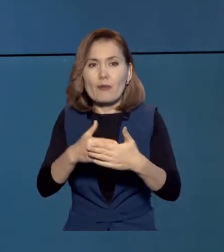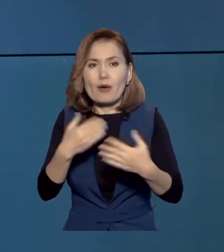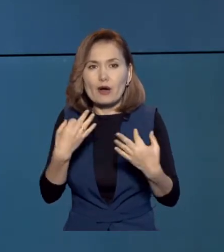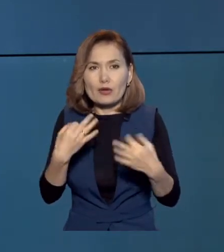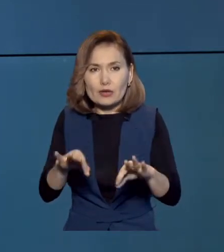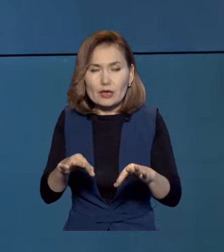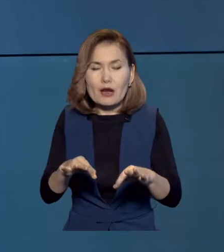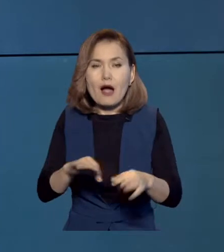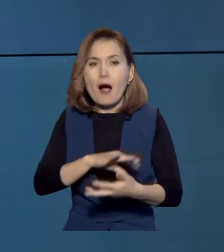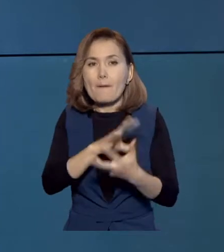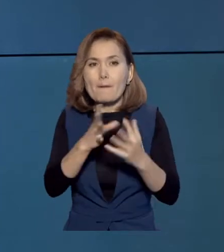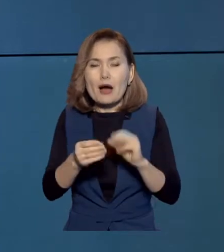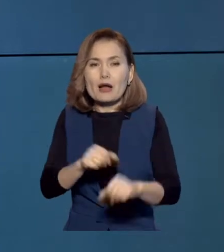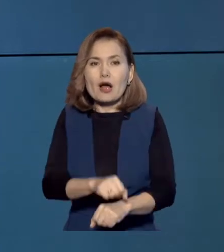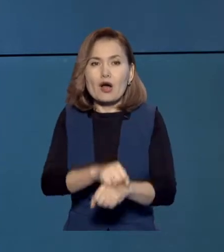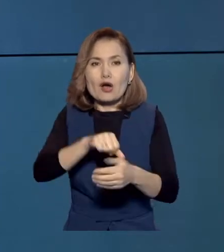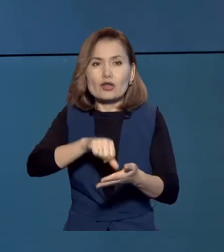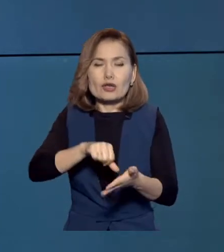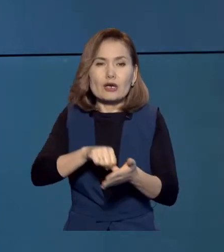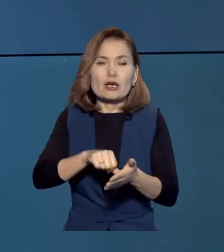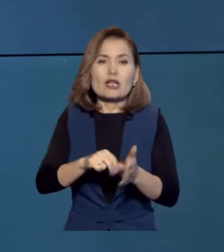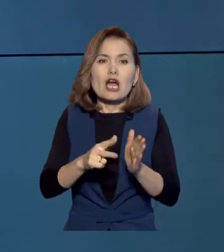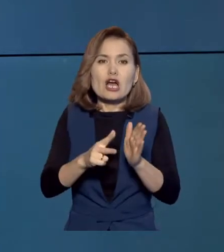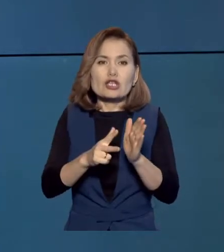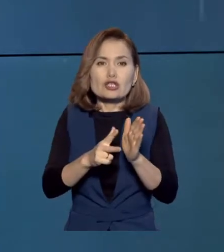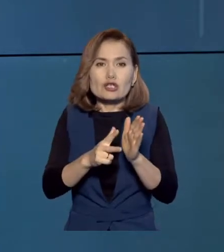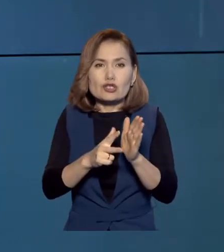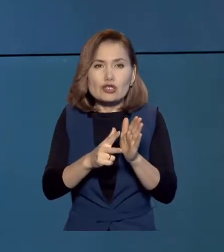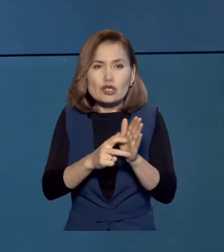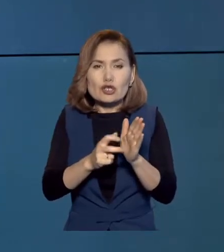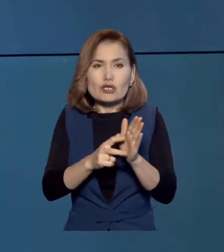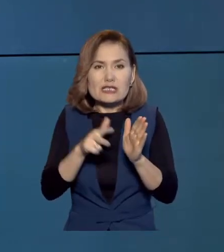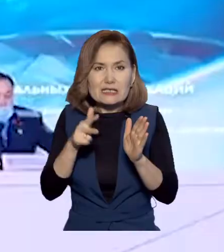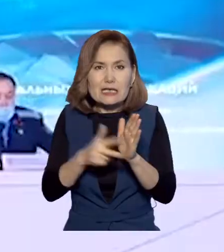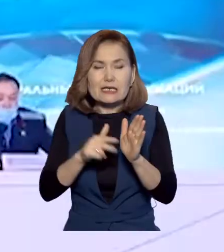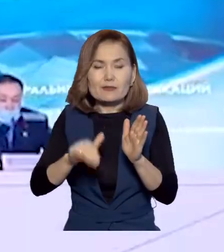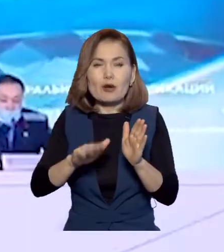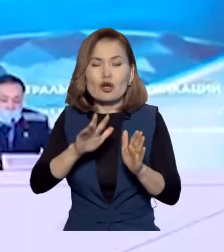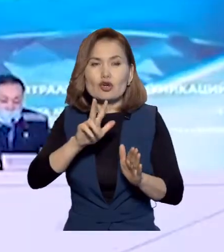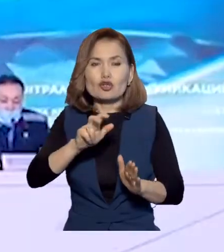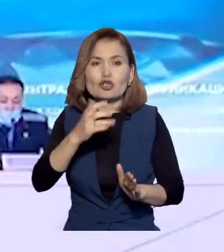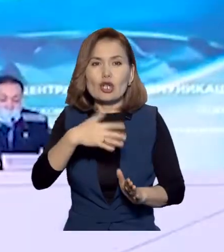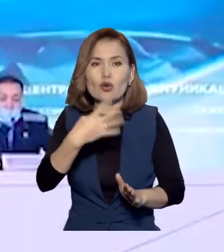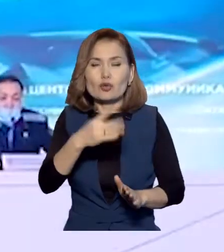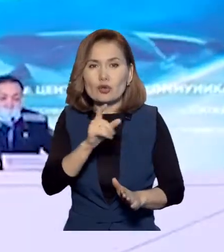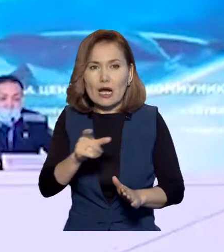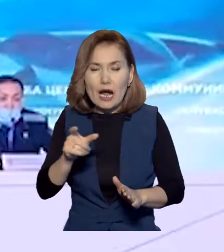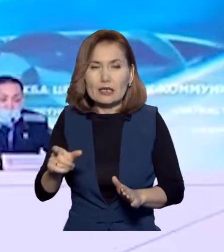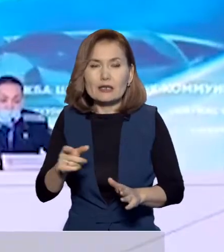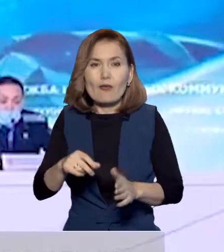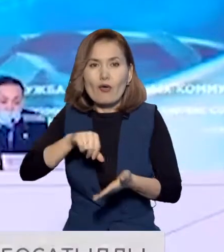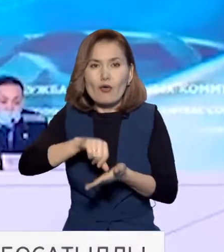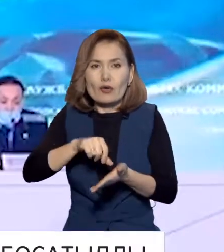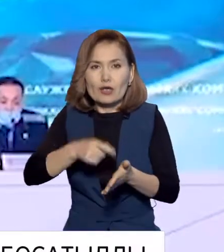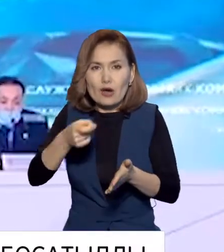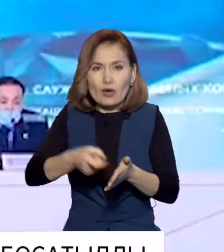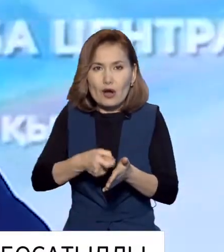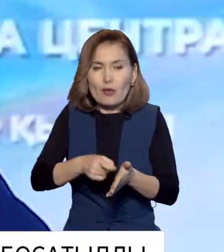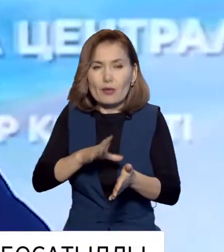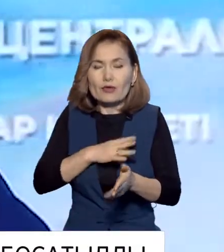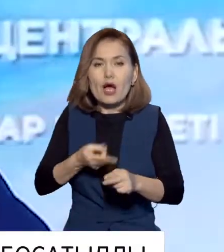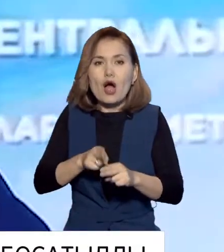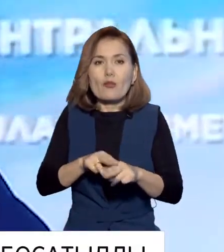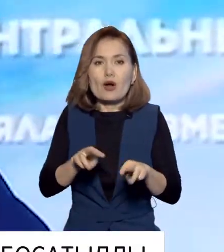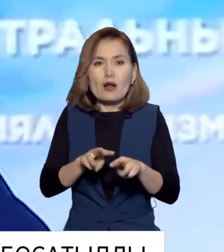барлығы 8354 әкімшілік іс сотқа жеткен. Бұл туралы бас прокурордың аға көмекшісі Азамат Сарғазин орталық